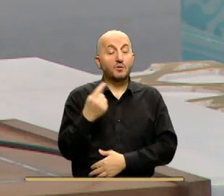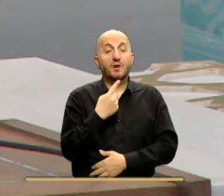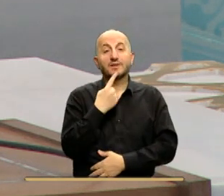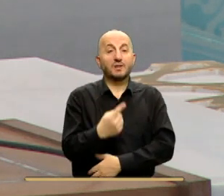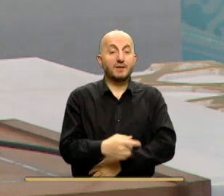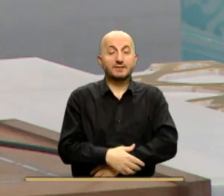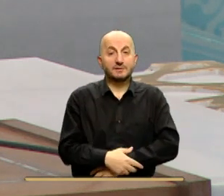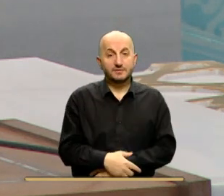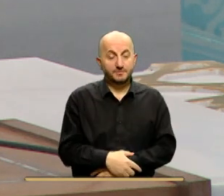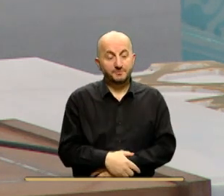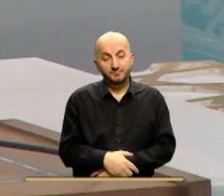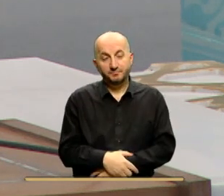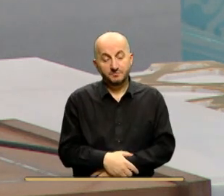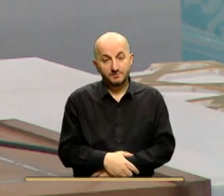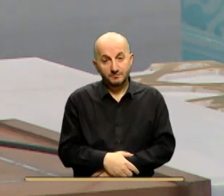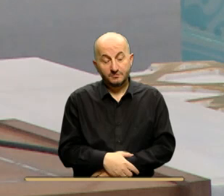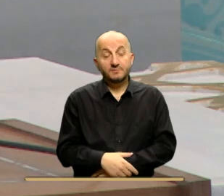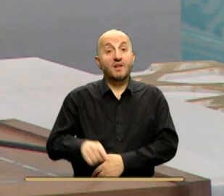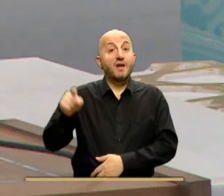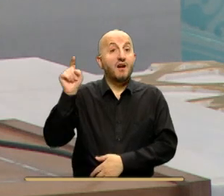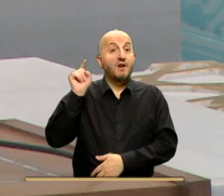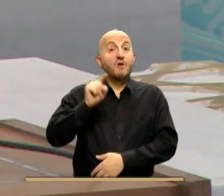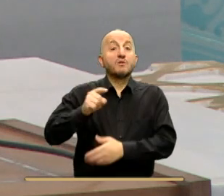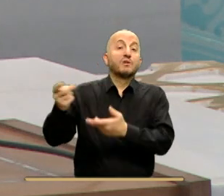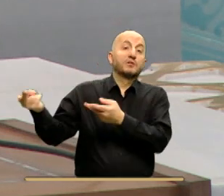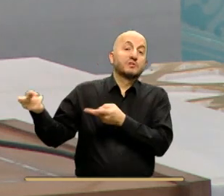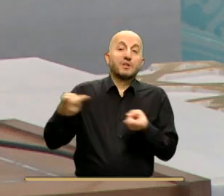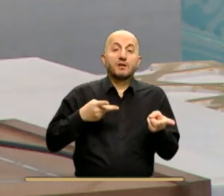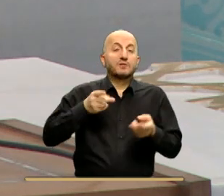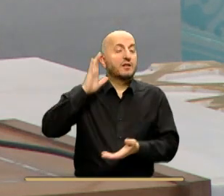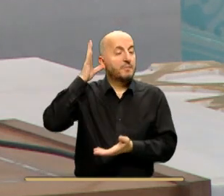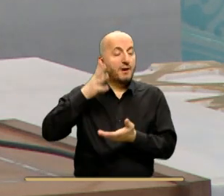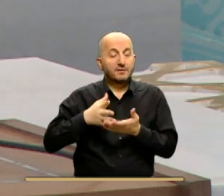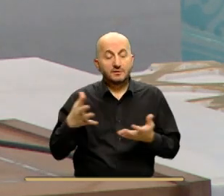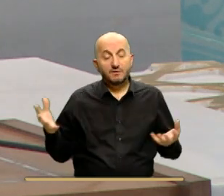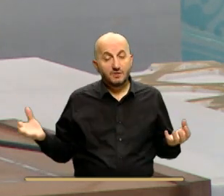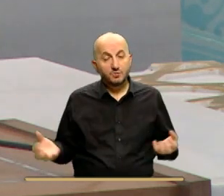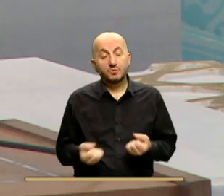demektir. Onun çağrısı ibadete ve kurtuluşadır.